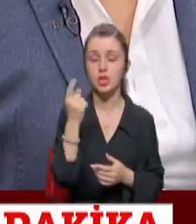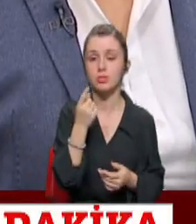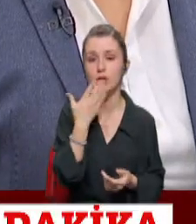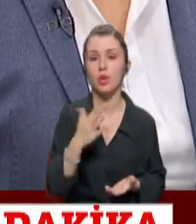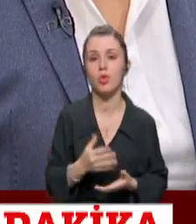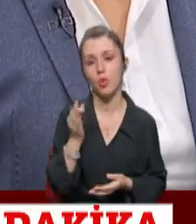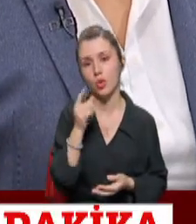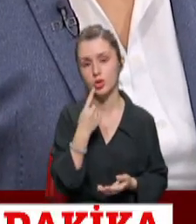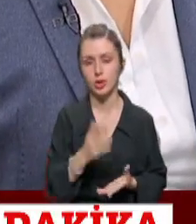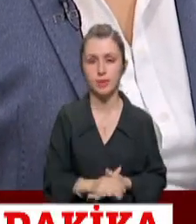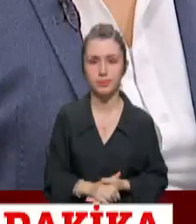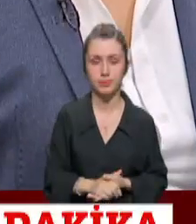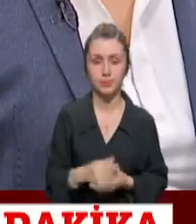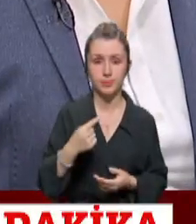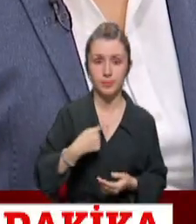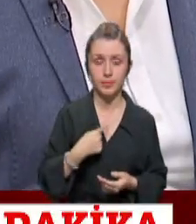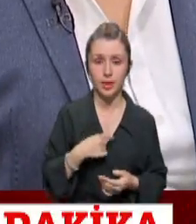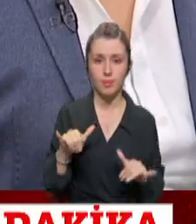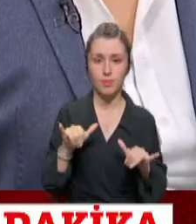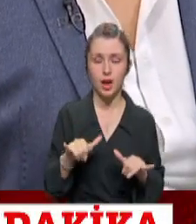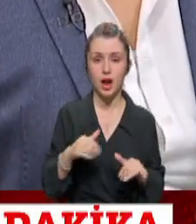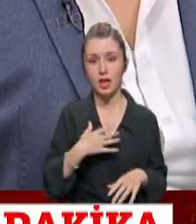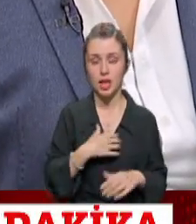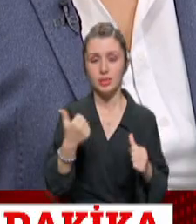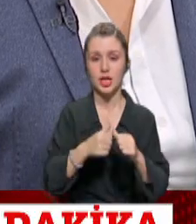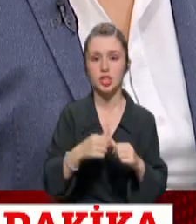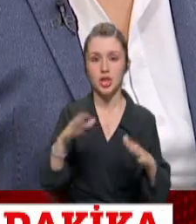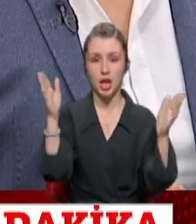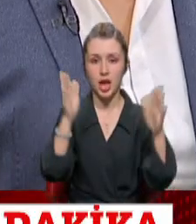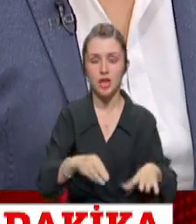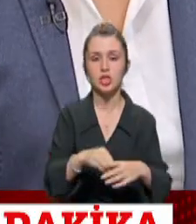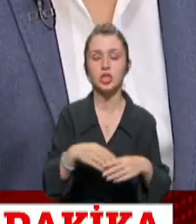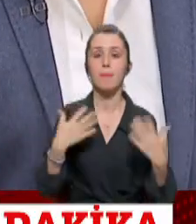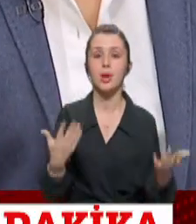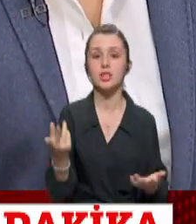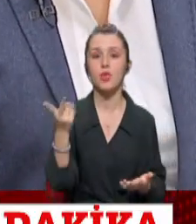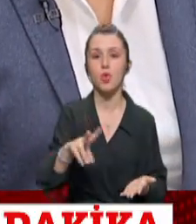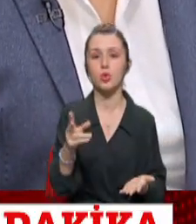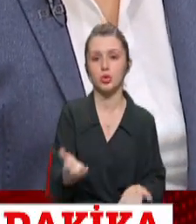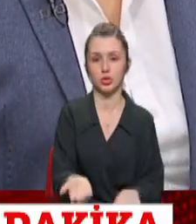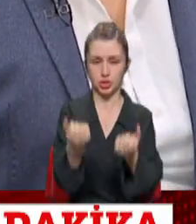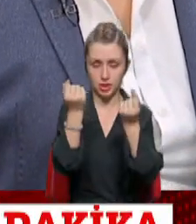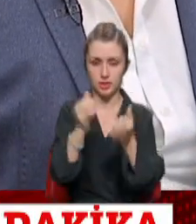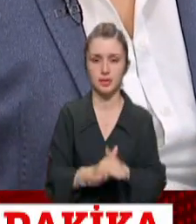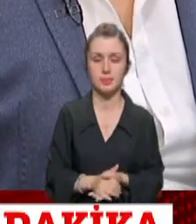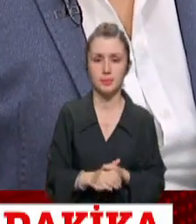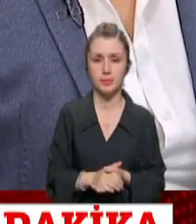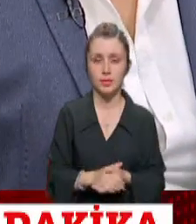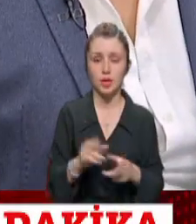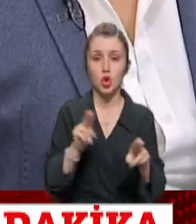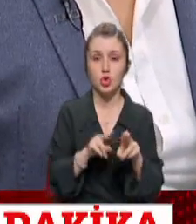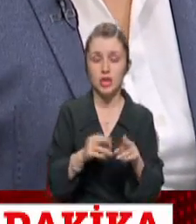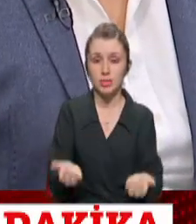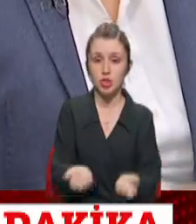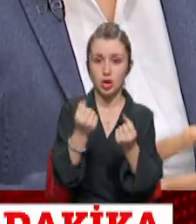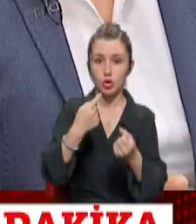yoktu, öyle söyleyeyim size. Benim aynı halamın eşi enkazdan maalesef ölü çıkartıldı. Ya kuzenim